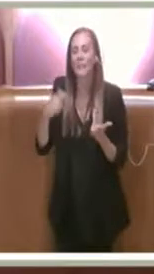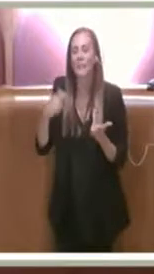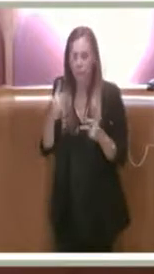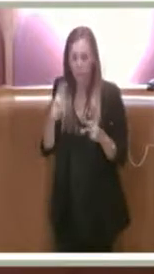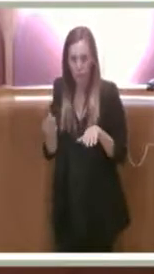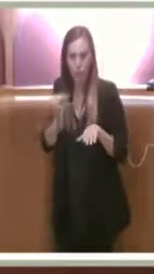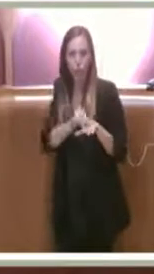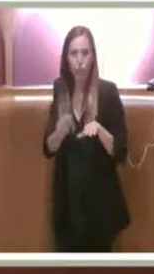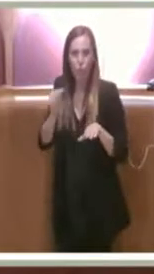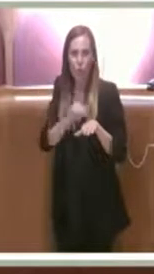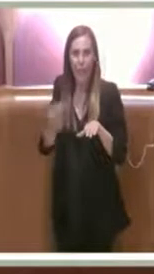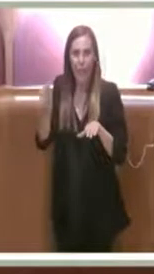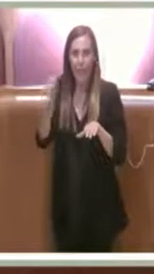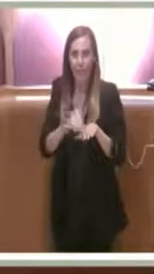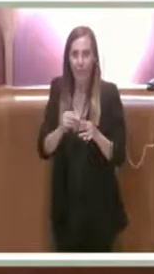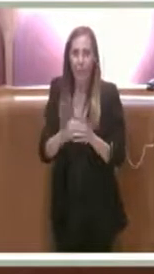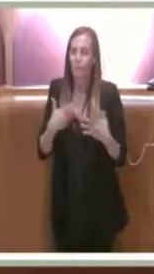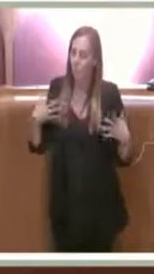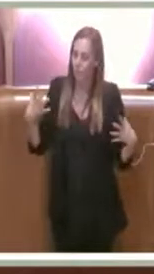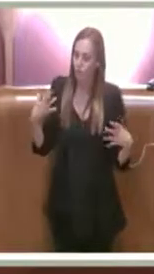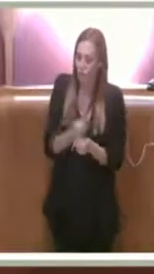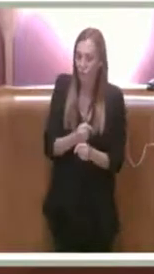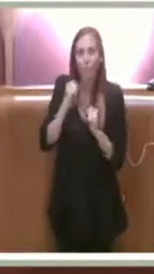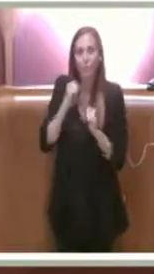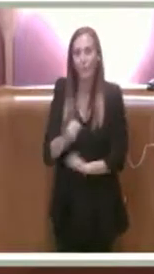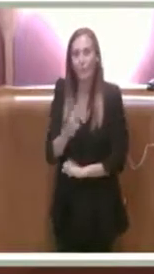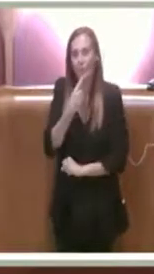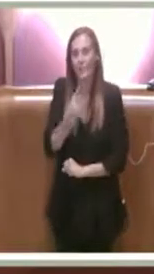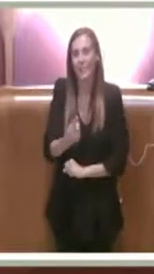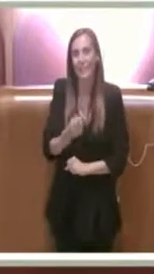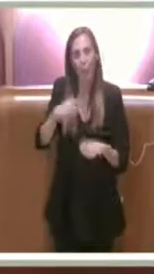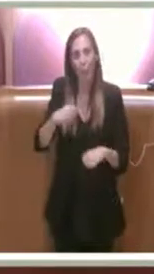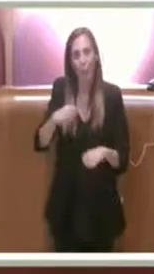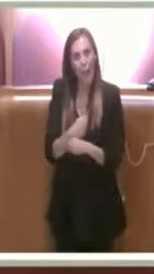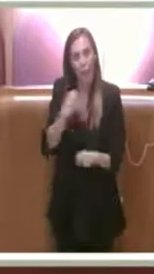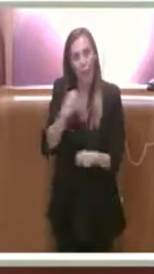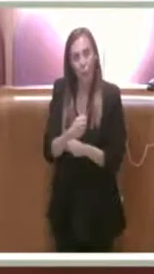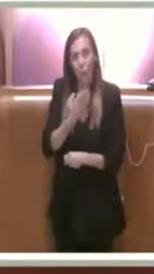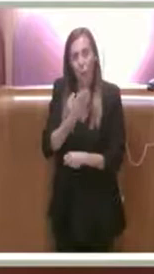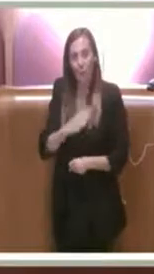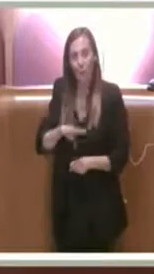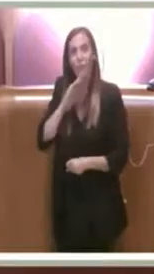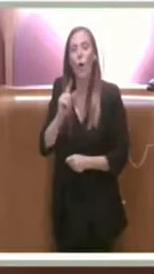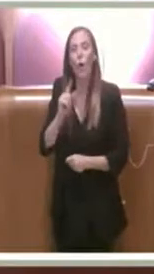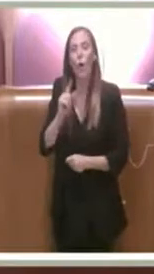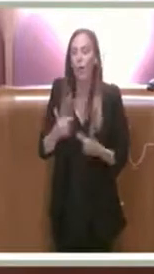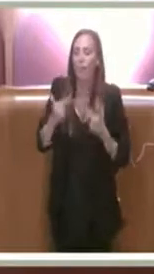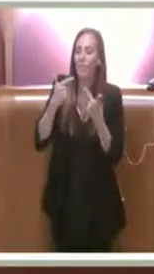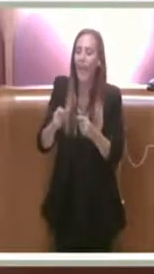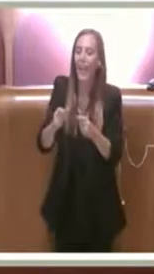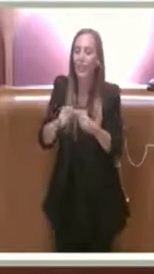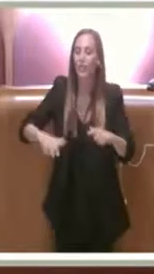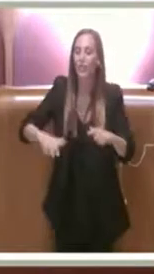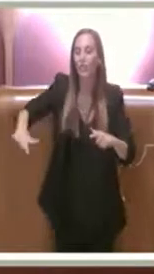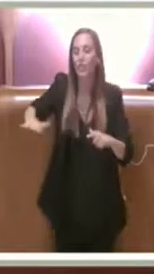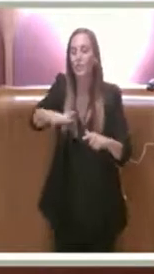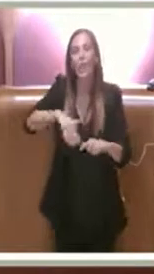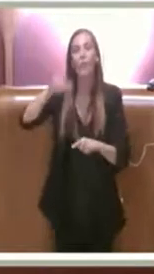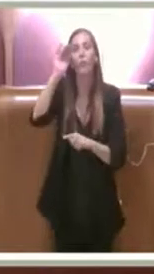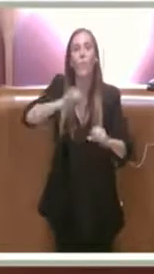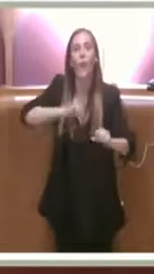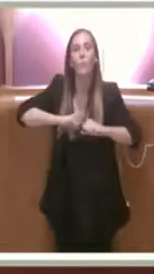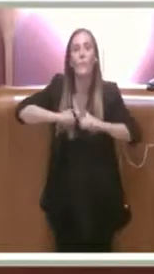dell'aggiornamento. In sintesi possiamo dire che i benefici di questo lavoro sono lasciare alla città e alla futura